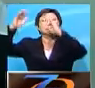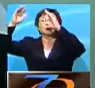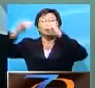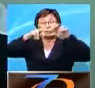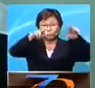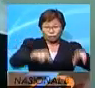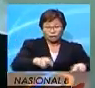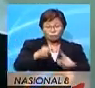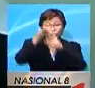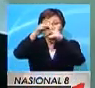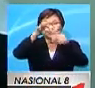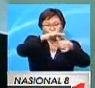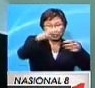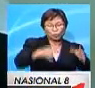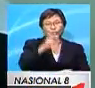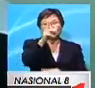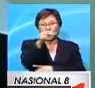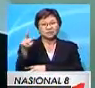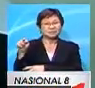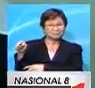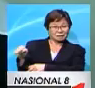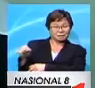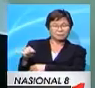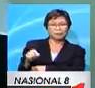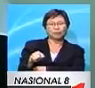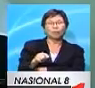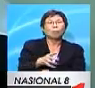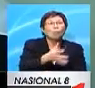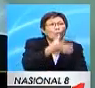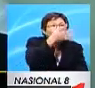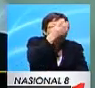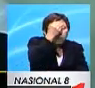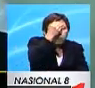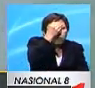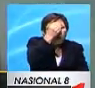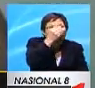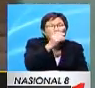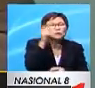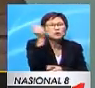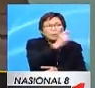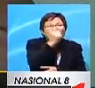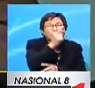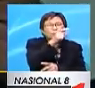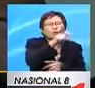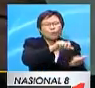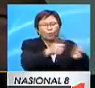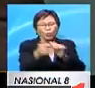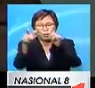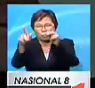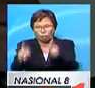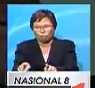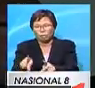berharap rakyat terutama pengundi Kuala kangsar tidak termakan hasutan yang dimainkan oleh pihak tidak bertanggungjawab